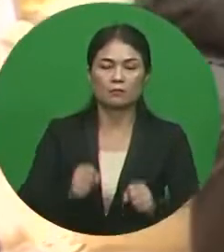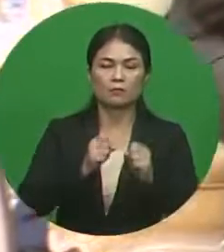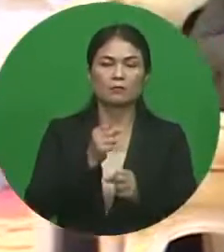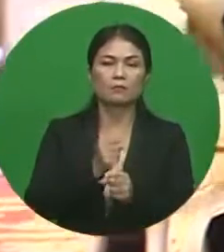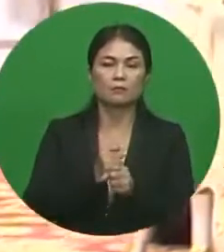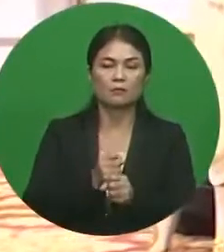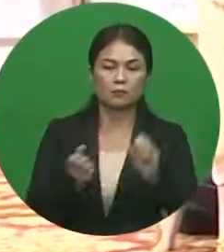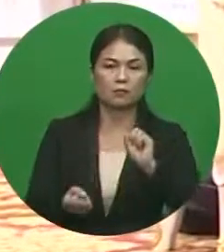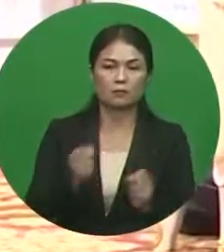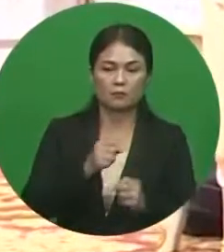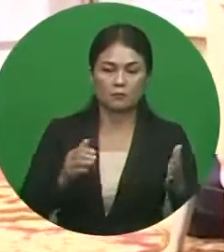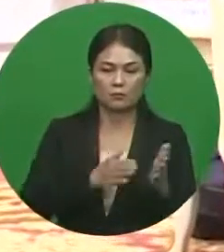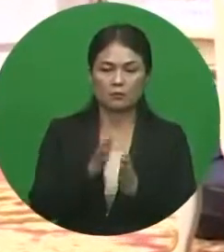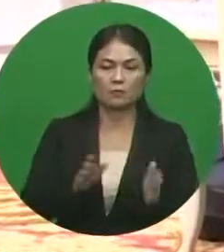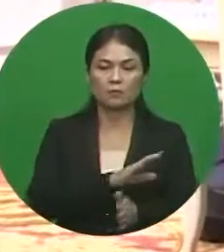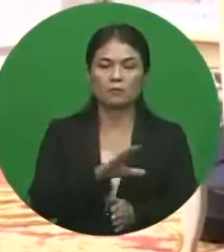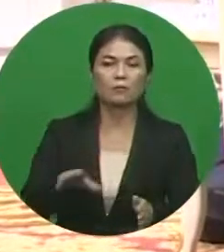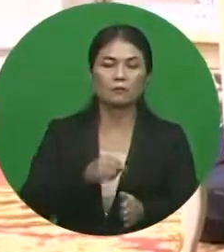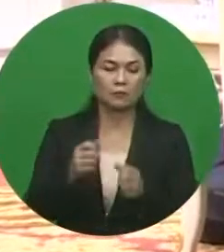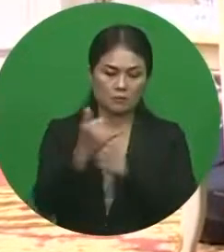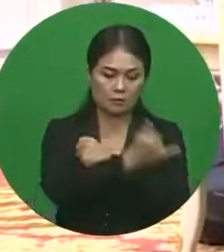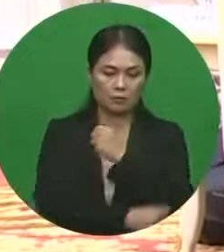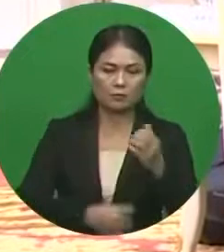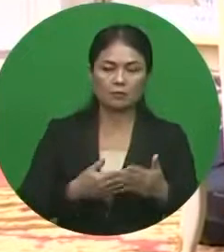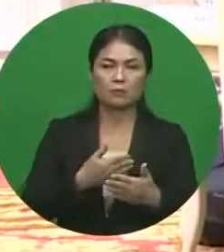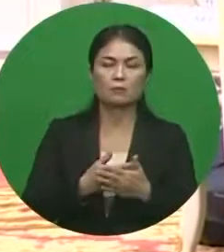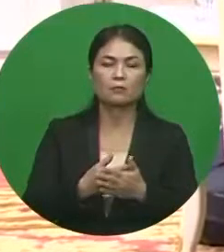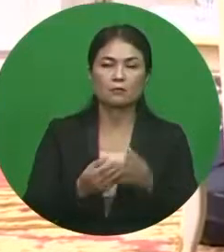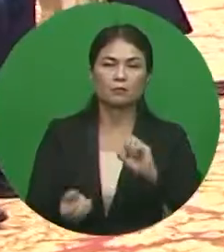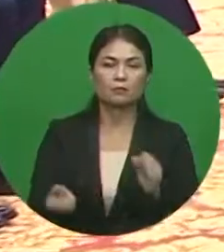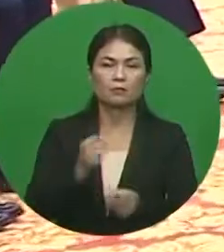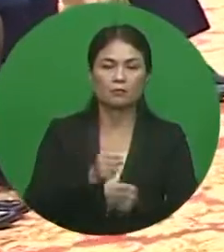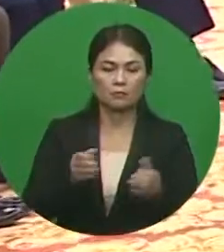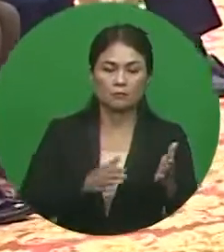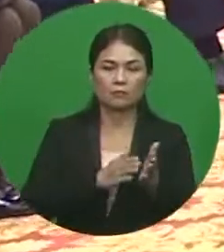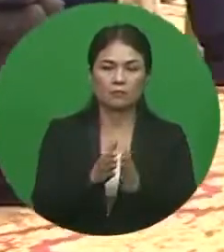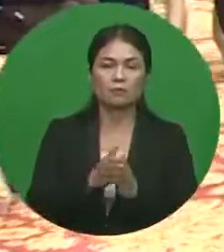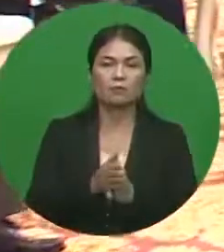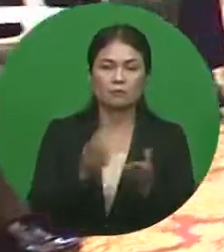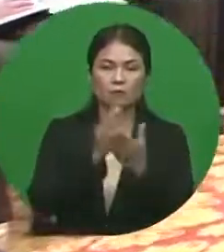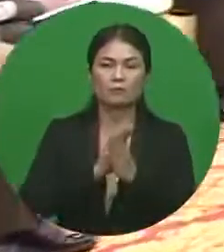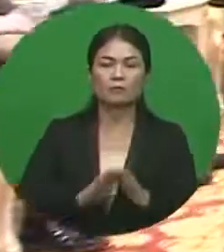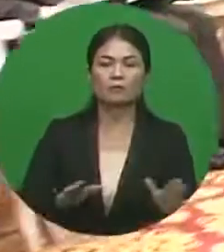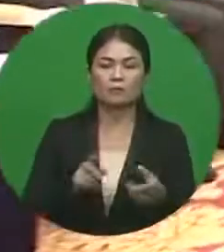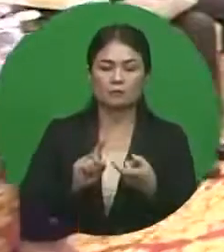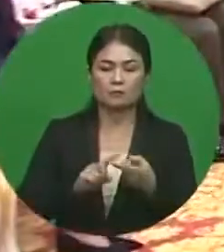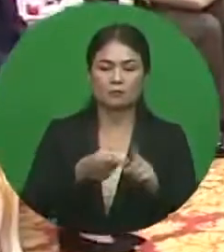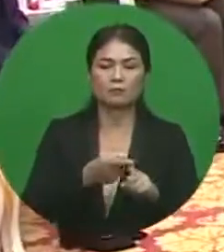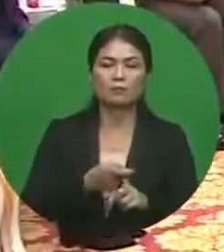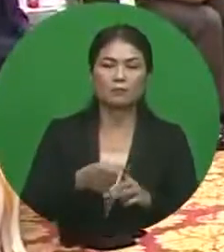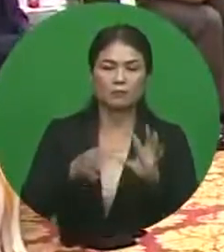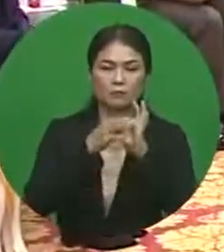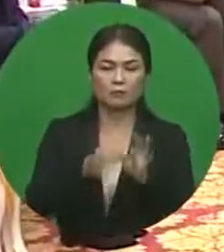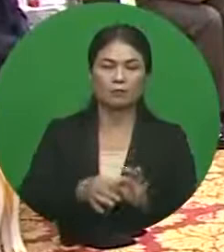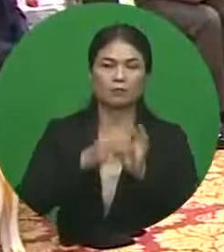ណាកែប្រែព្រំដែនកម្ពុជាជាមួយប្រទេសជិតខាងឲ្យក្លាយទៅជាព្រំដែនសន្តិភាពមិត្តភាពកិច្ចសហ